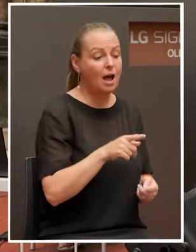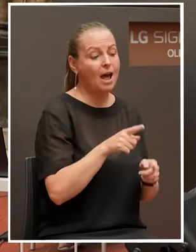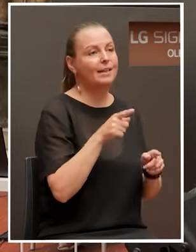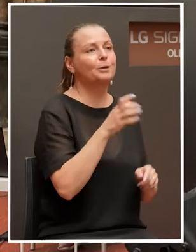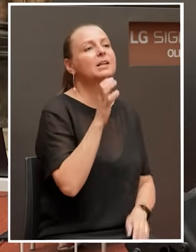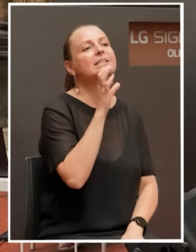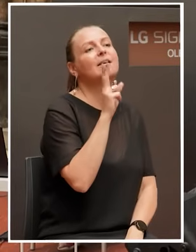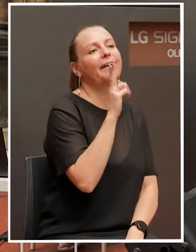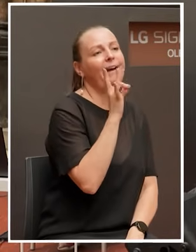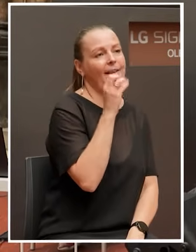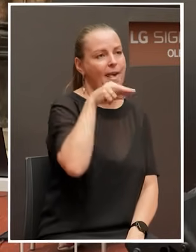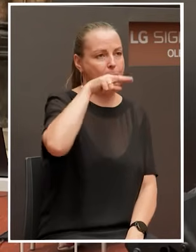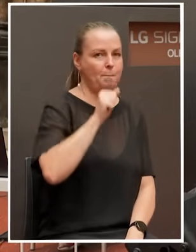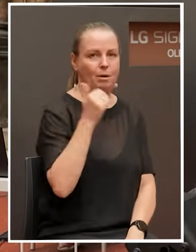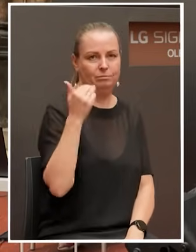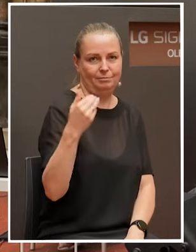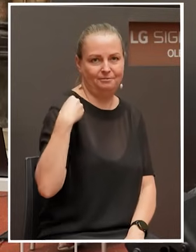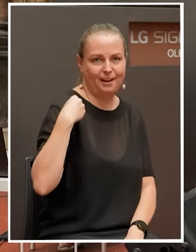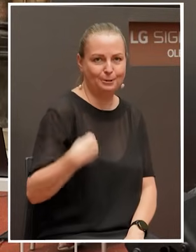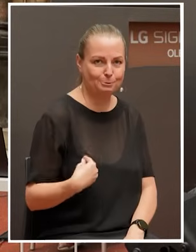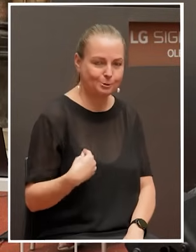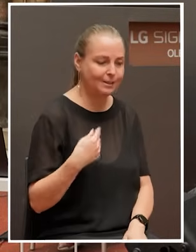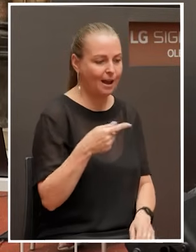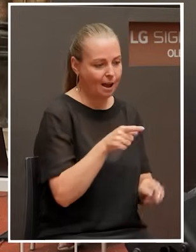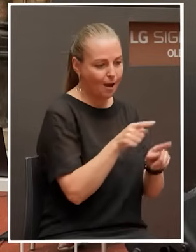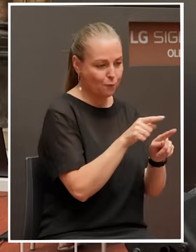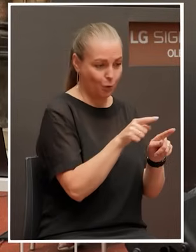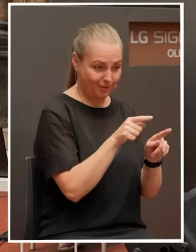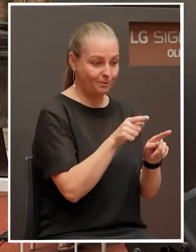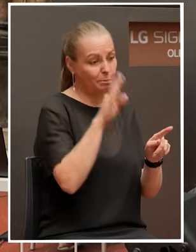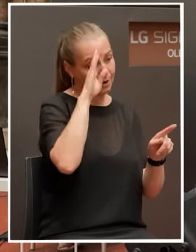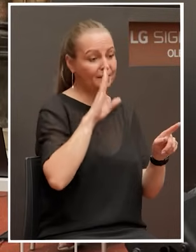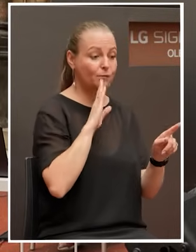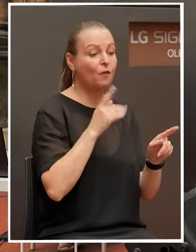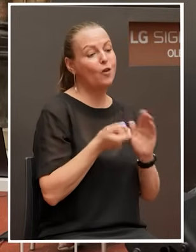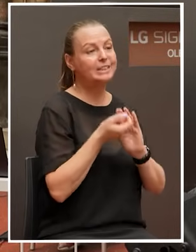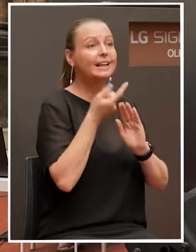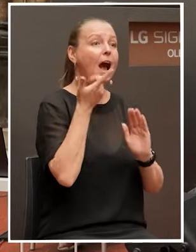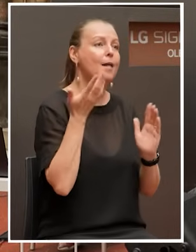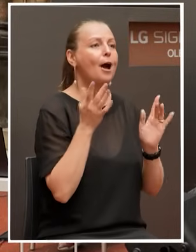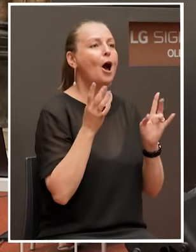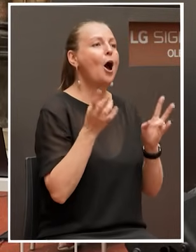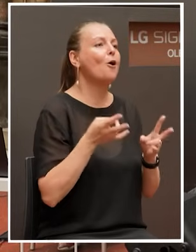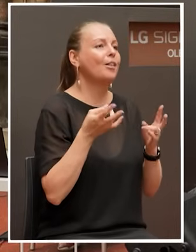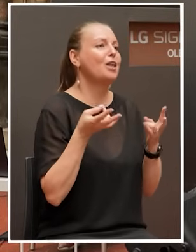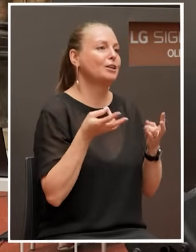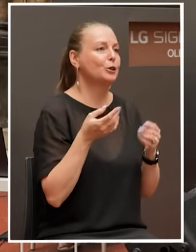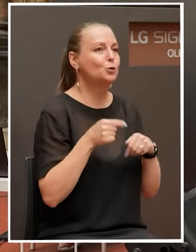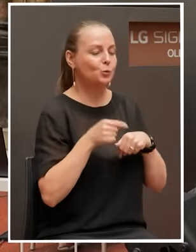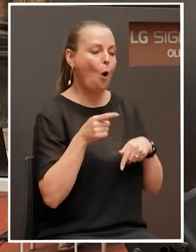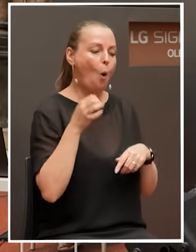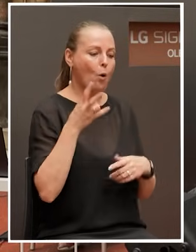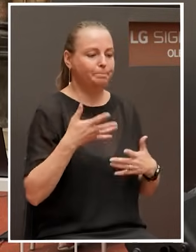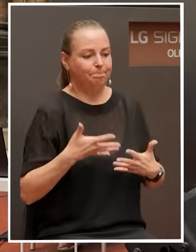скрепный месседж. Да, вот они, между ними пробуждается робкое чувство. Он стесняется объясниться.